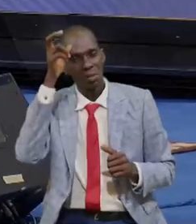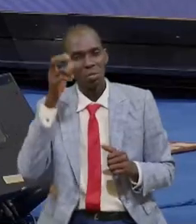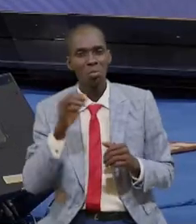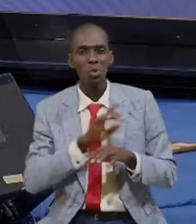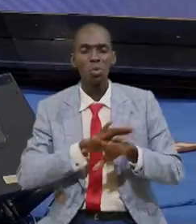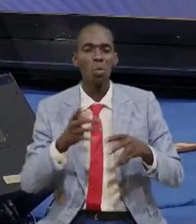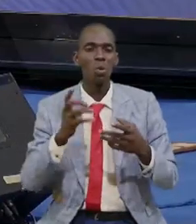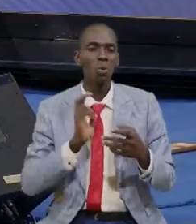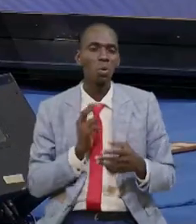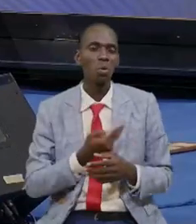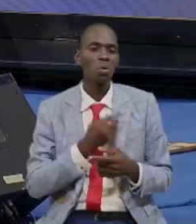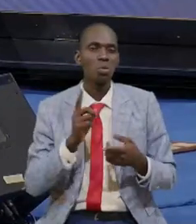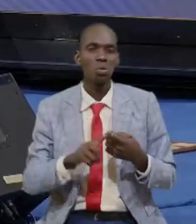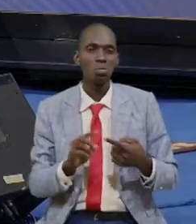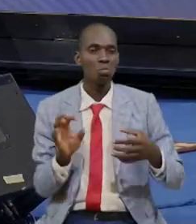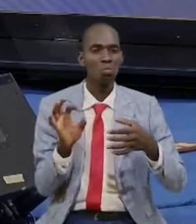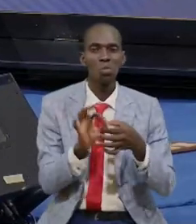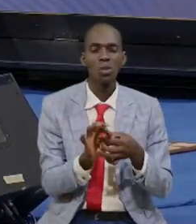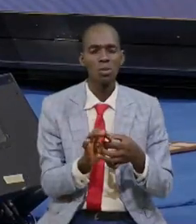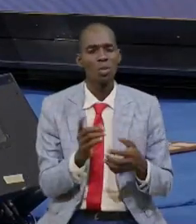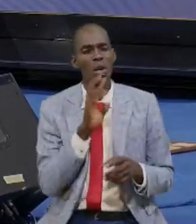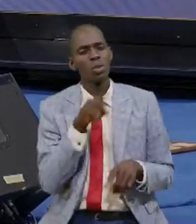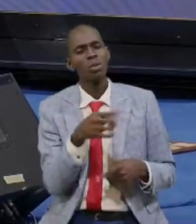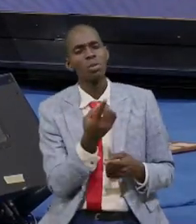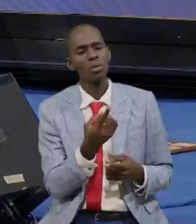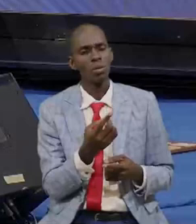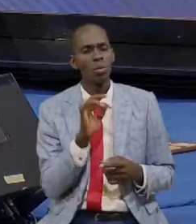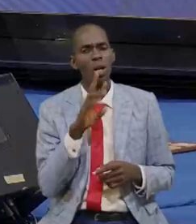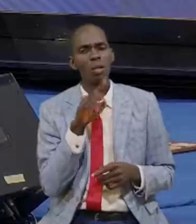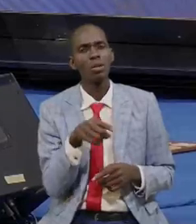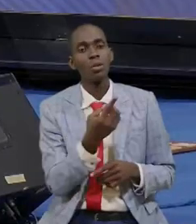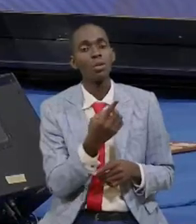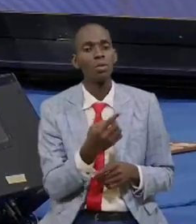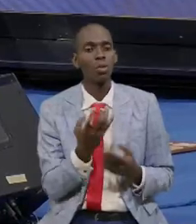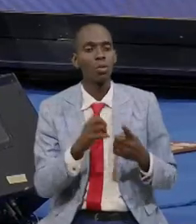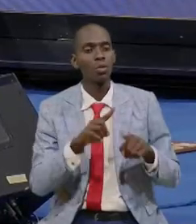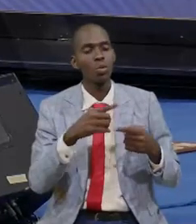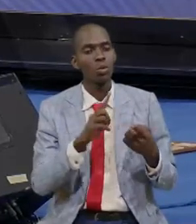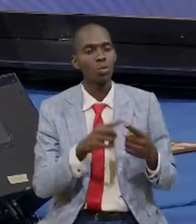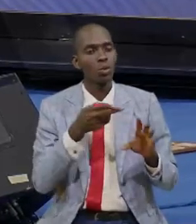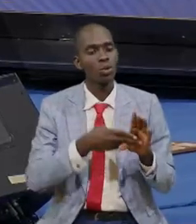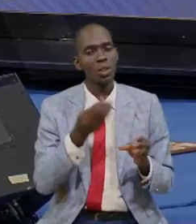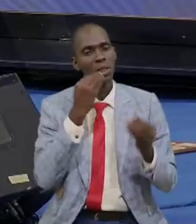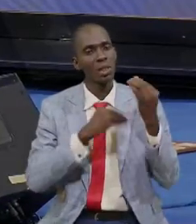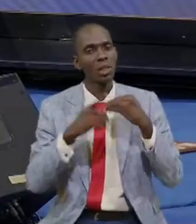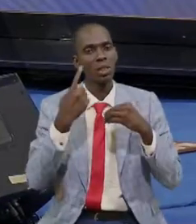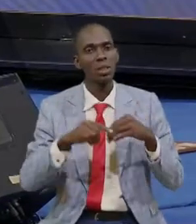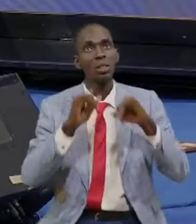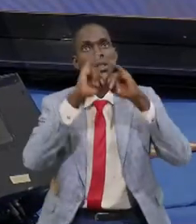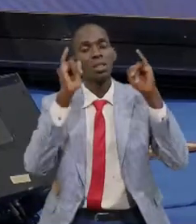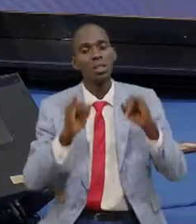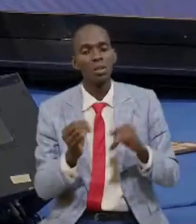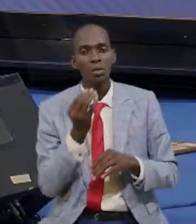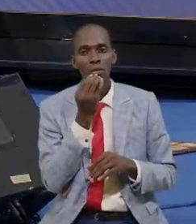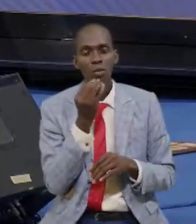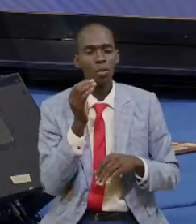manière donnée. Il ne veut pas qu'on s'en aille. Et où vas-tu? Il veut manger les sacrifices